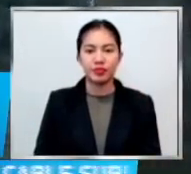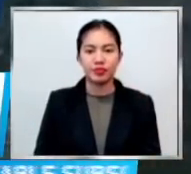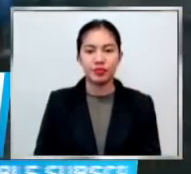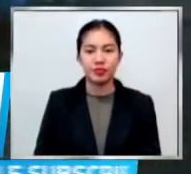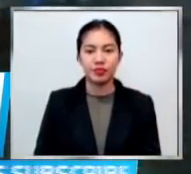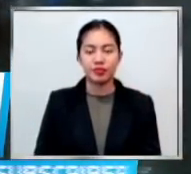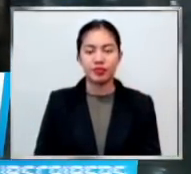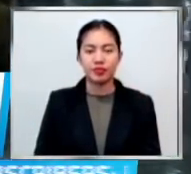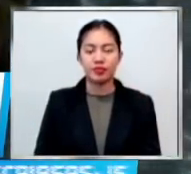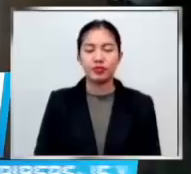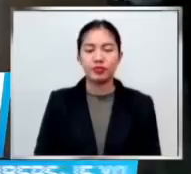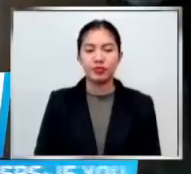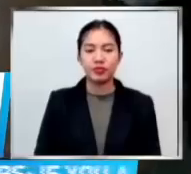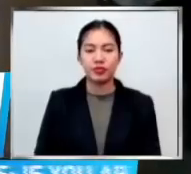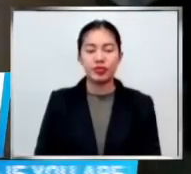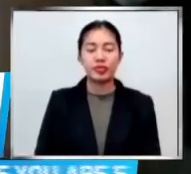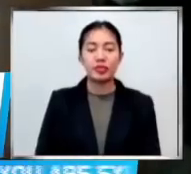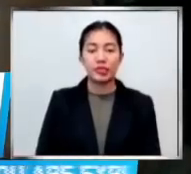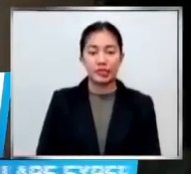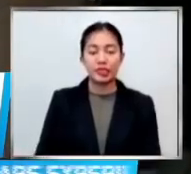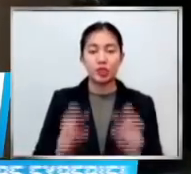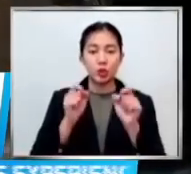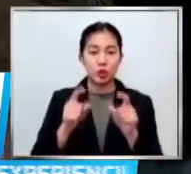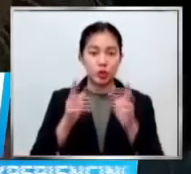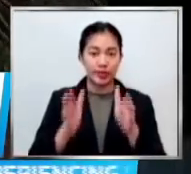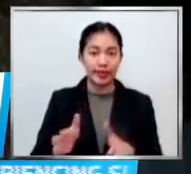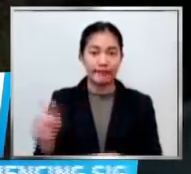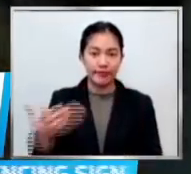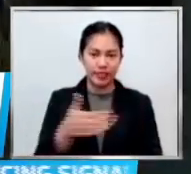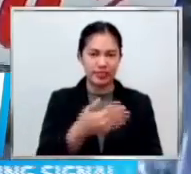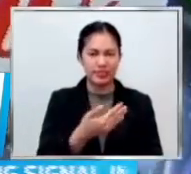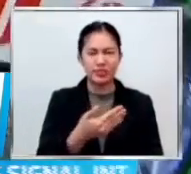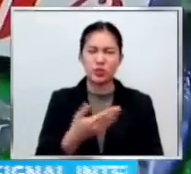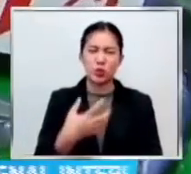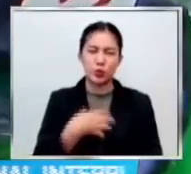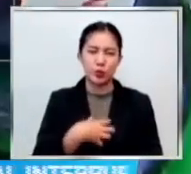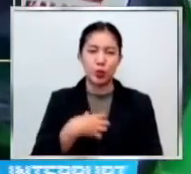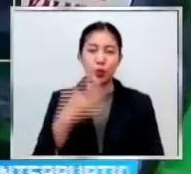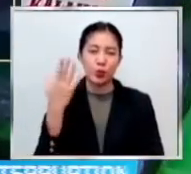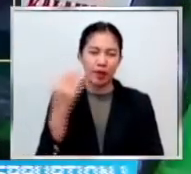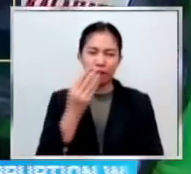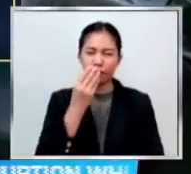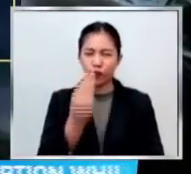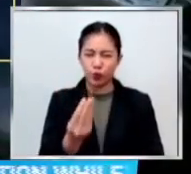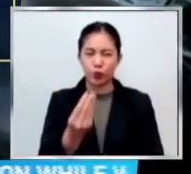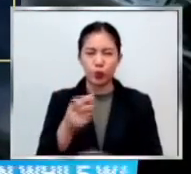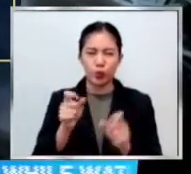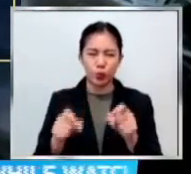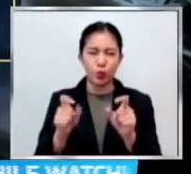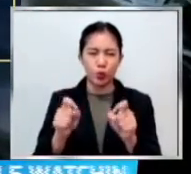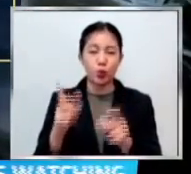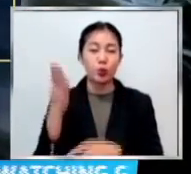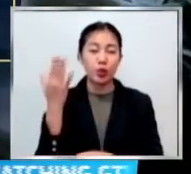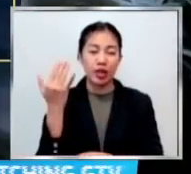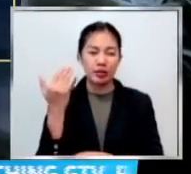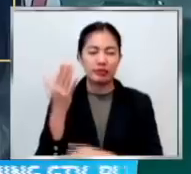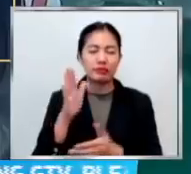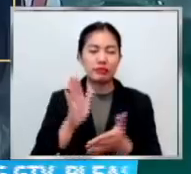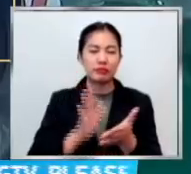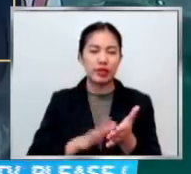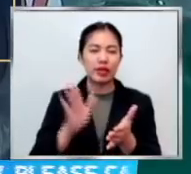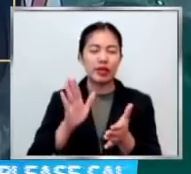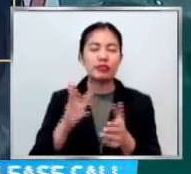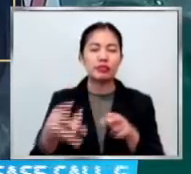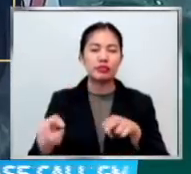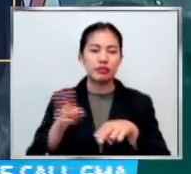Umaaray ang ilang tindera ng isda dito sa Commonwealth Market dahil sa tumal daw ng benta nila ngayon. Ang dahilan, tumaas ng hanggang 40 pesos ang presyo ng